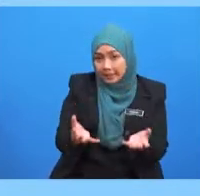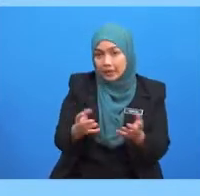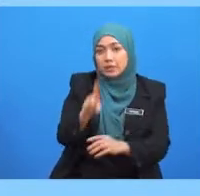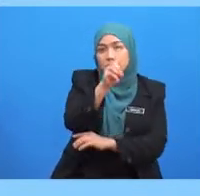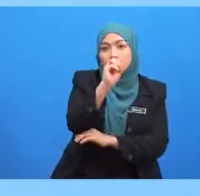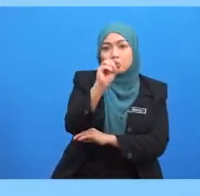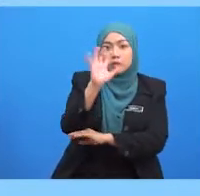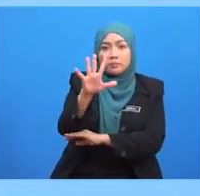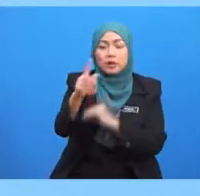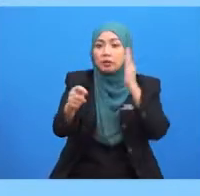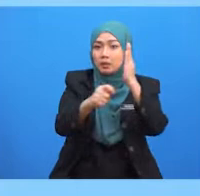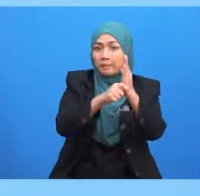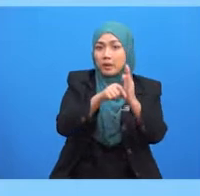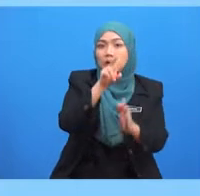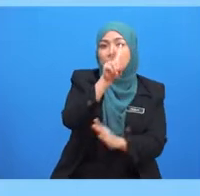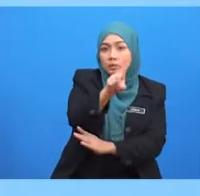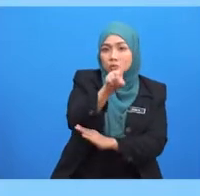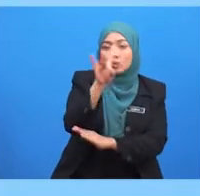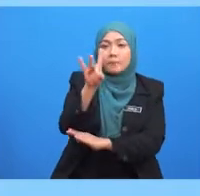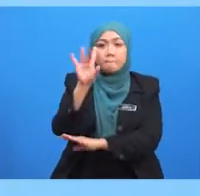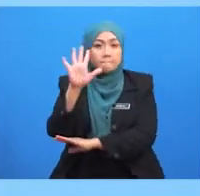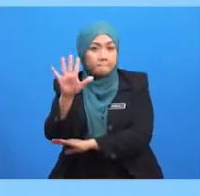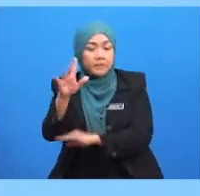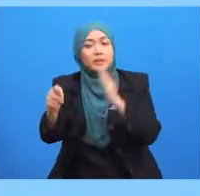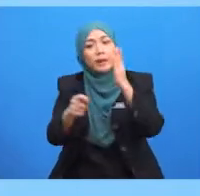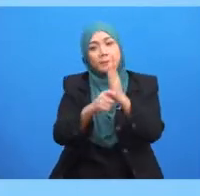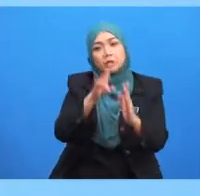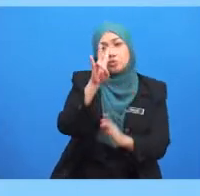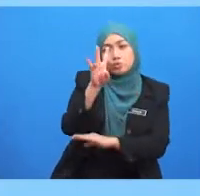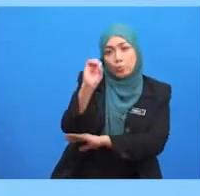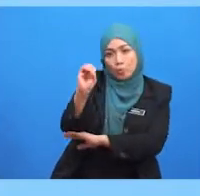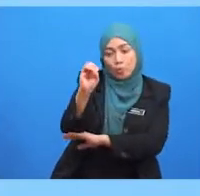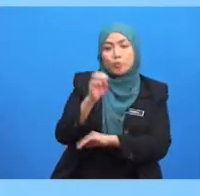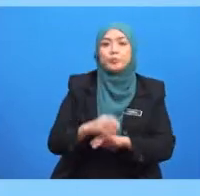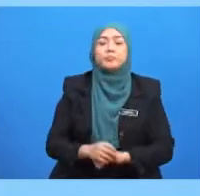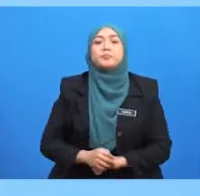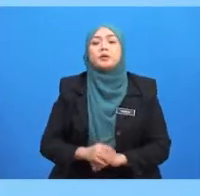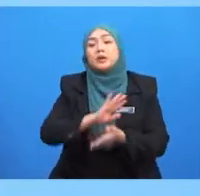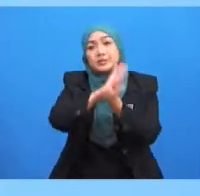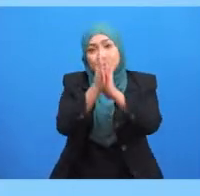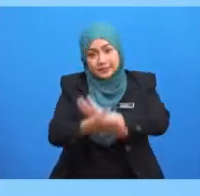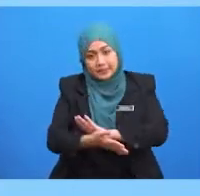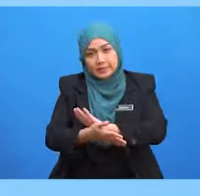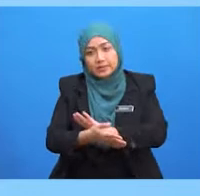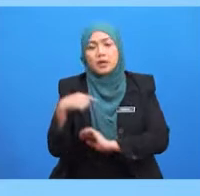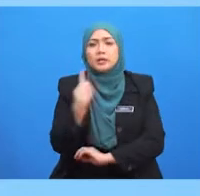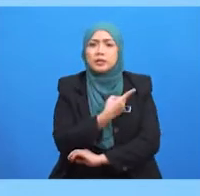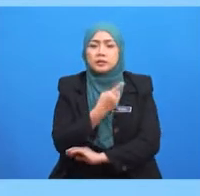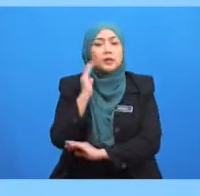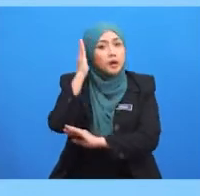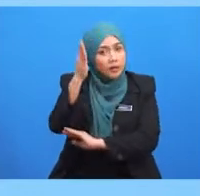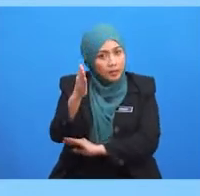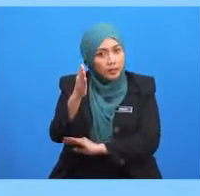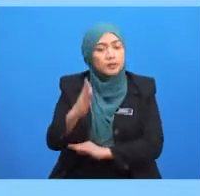tambah 185 ditambah 70 make kita